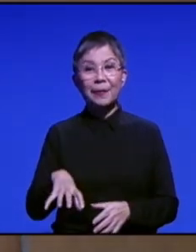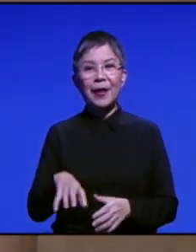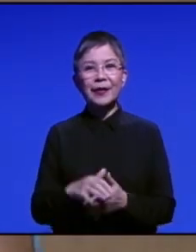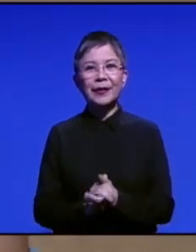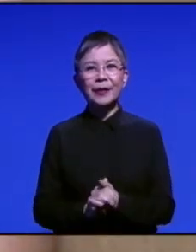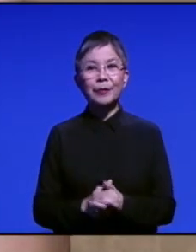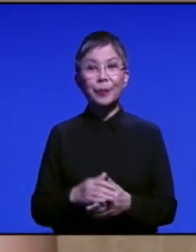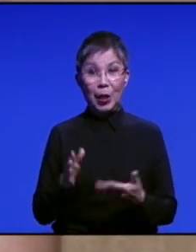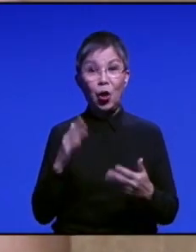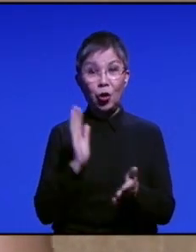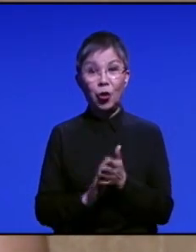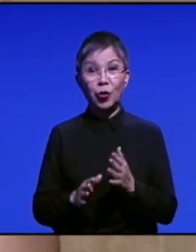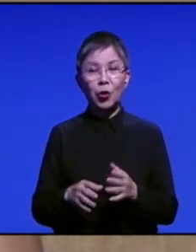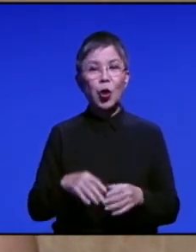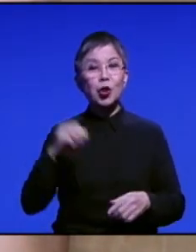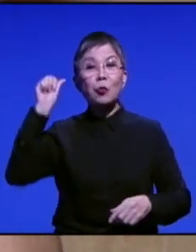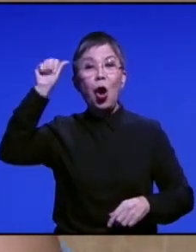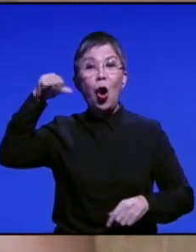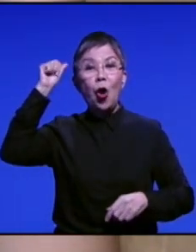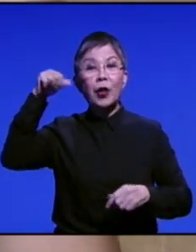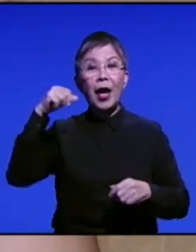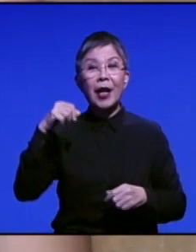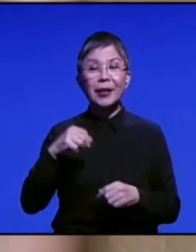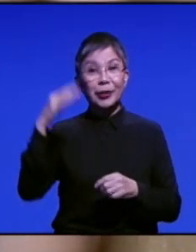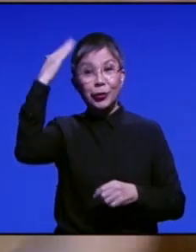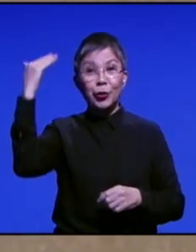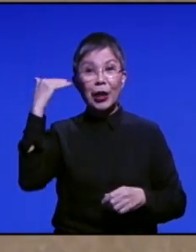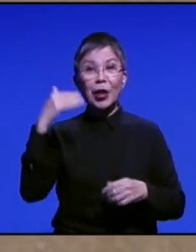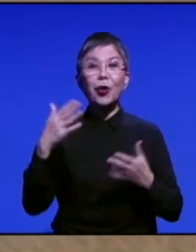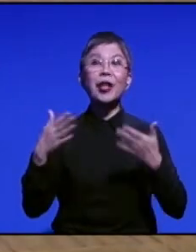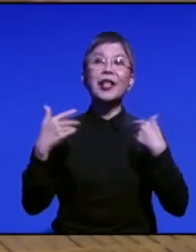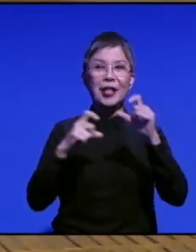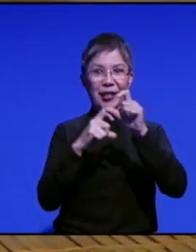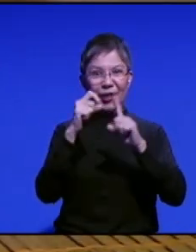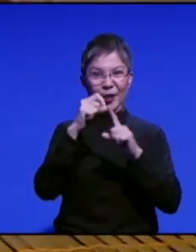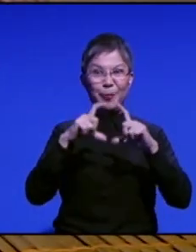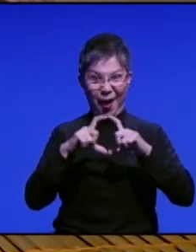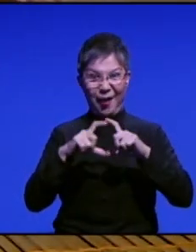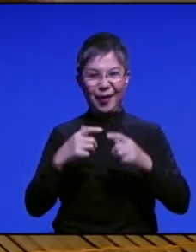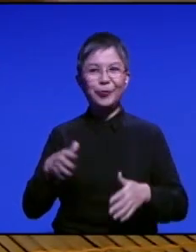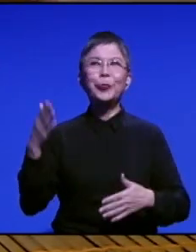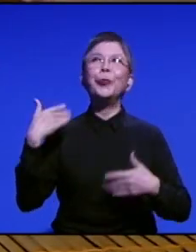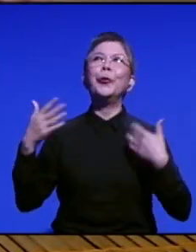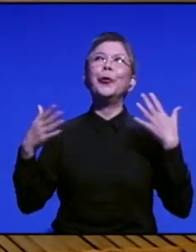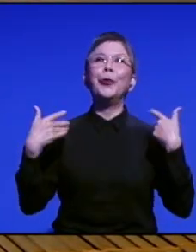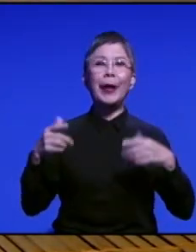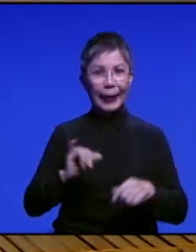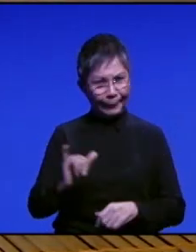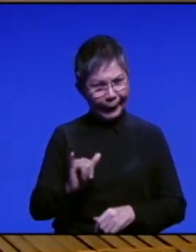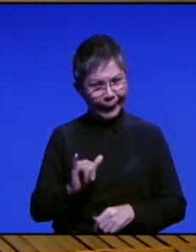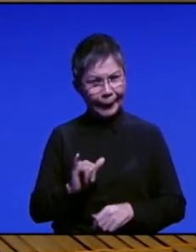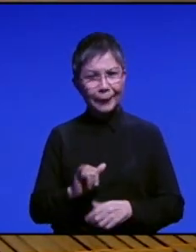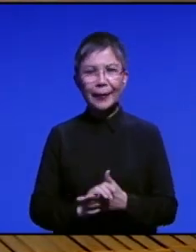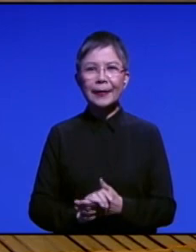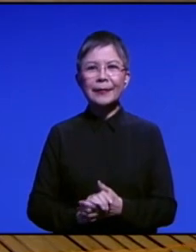Pernah nonton drama Korea saat pemainnya masuk ke sauna room nggak? Wih, ini mirip